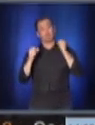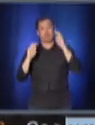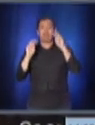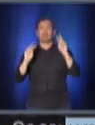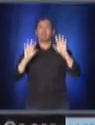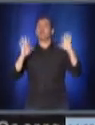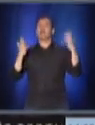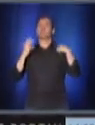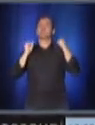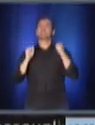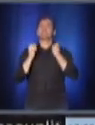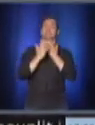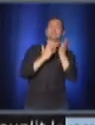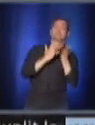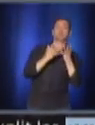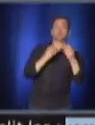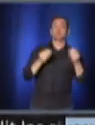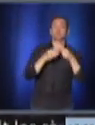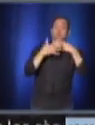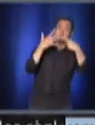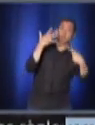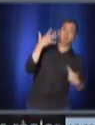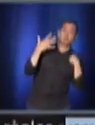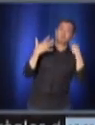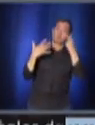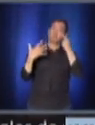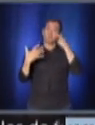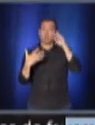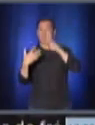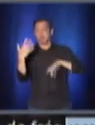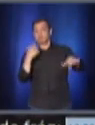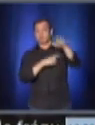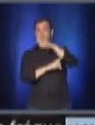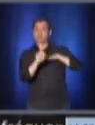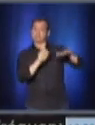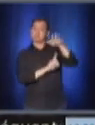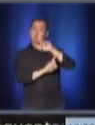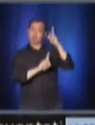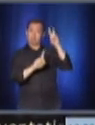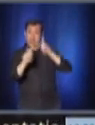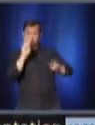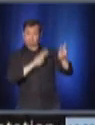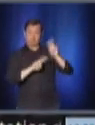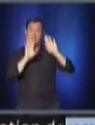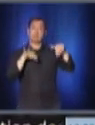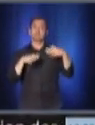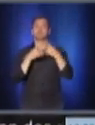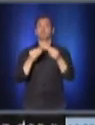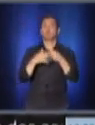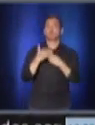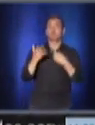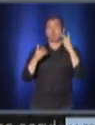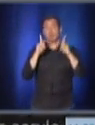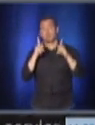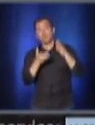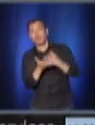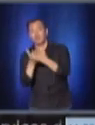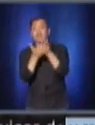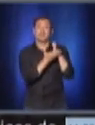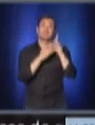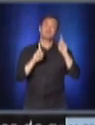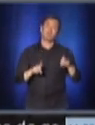choses puis essayer d'arriver avec des solutions parce qu'il faut aider, il faut que tout le monde s'aide mutuellement là-dedans. Prochaine question, François